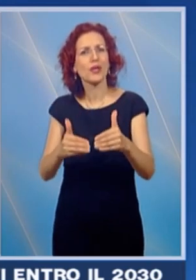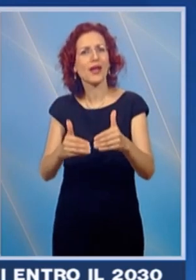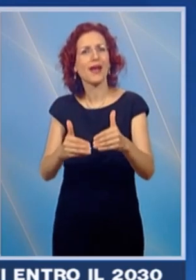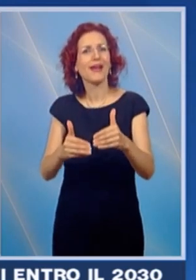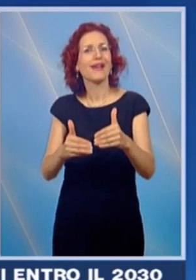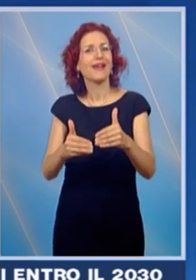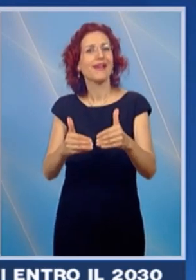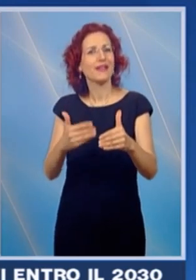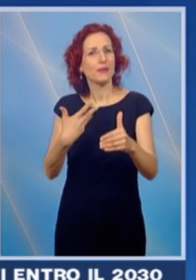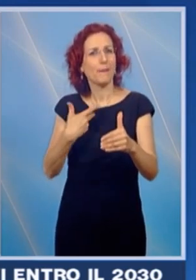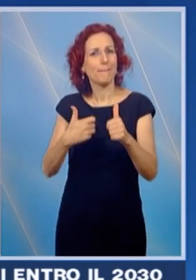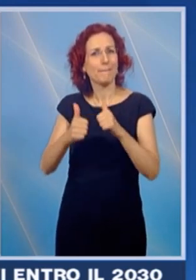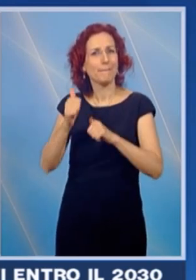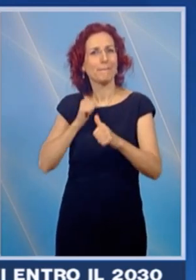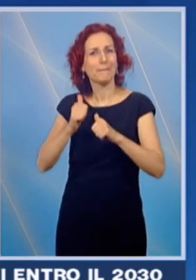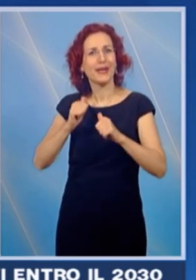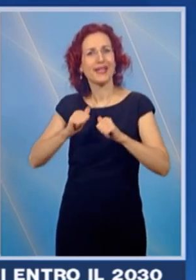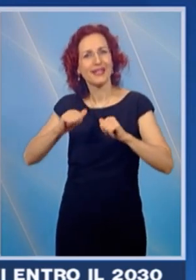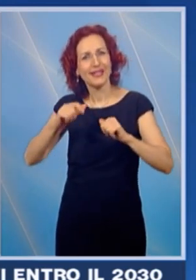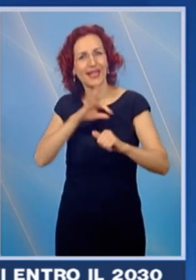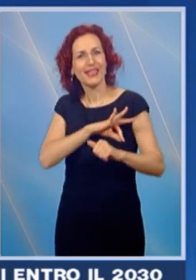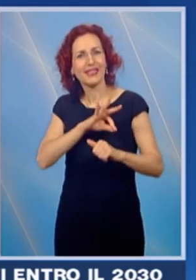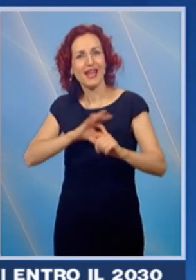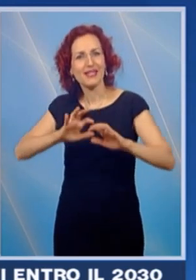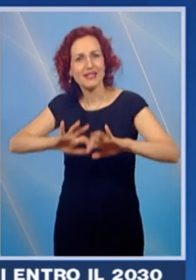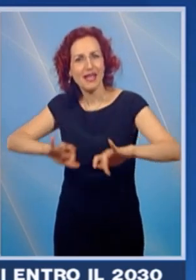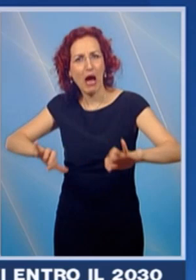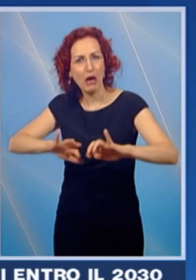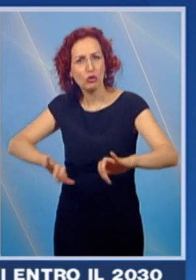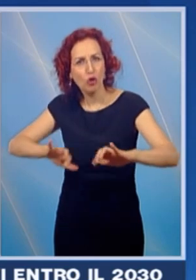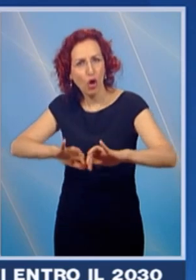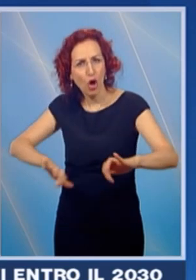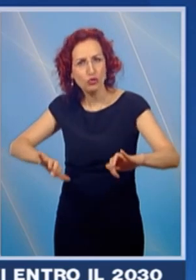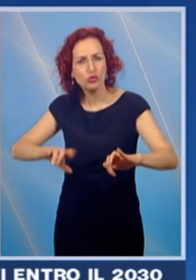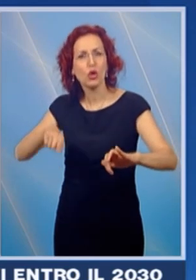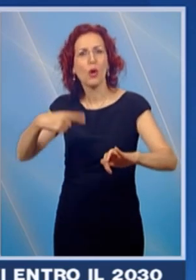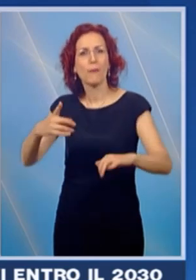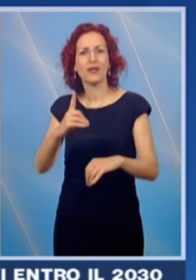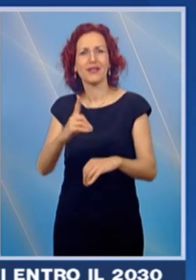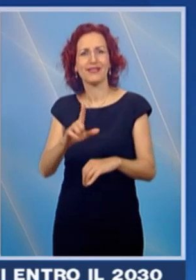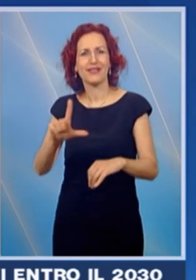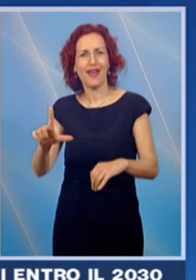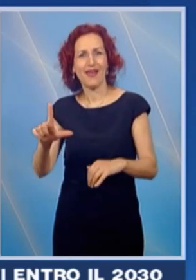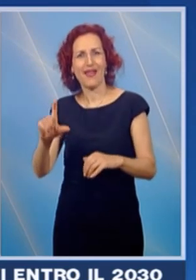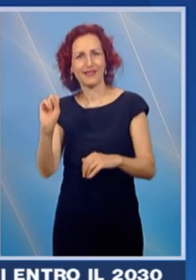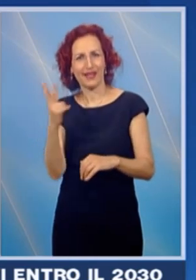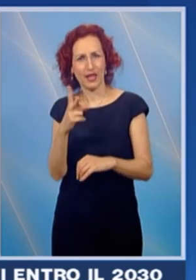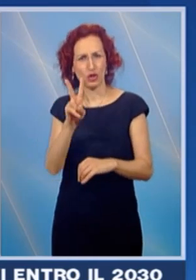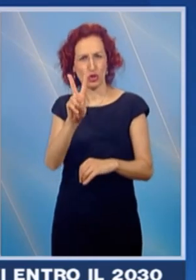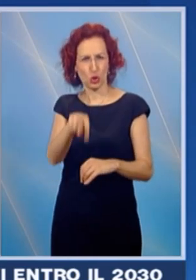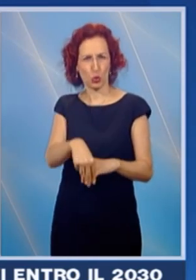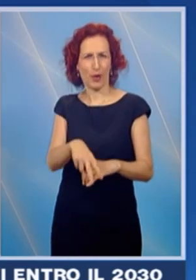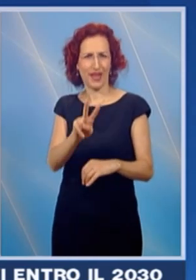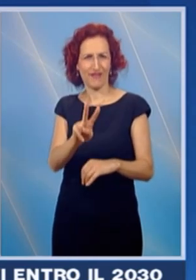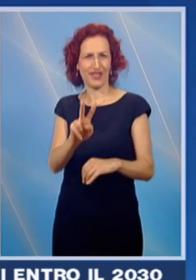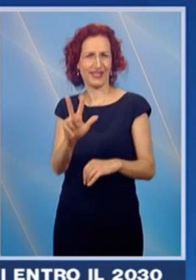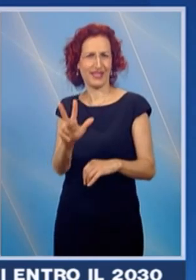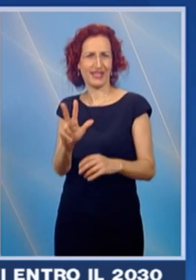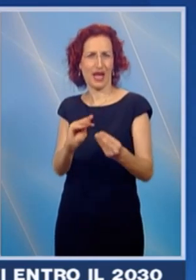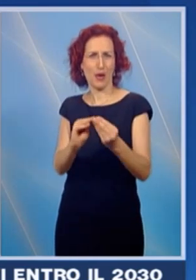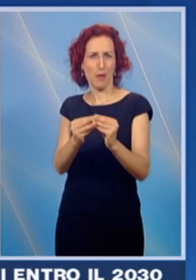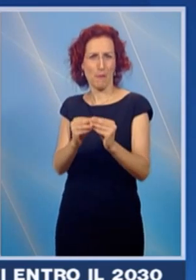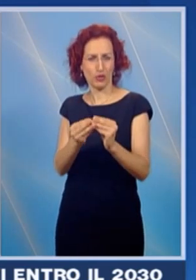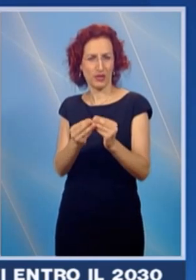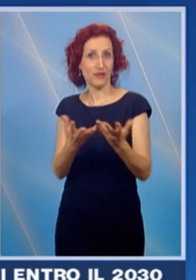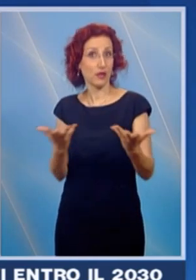preliminare dell'interesse archeologico, poi modificato con il DL 13/2023. Di